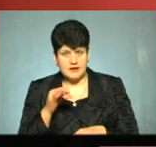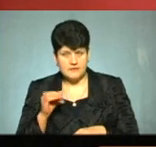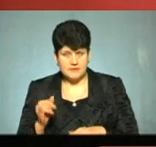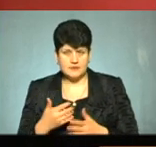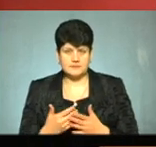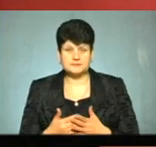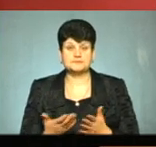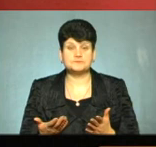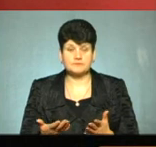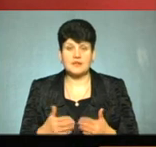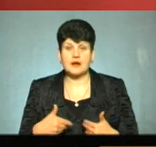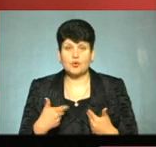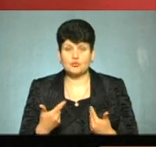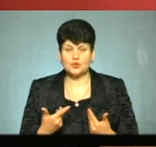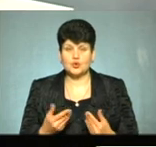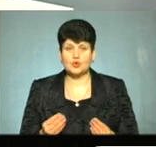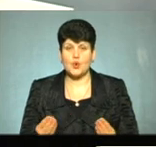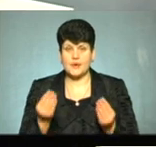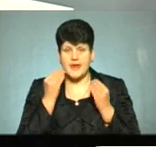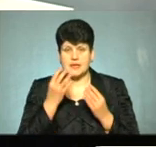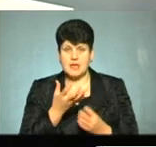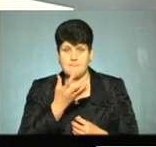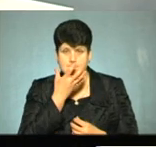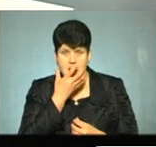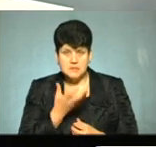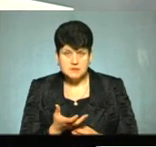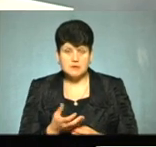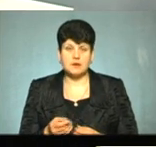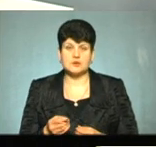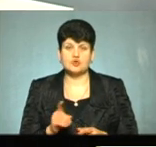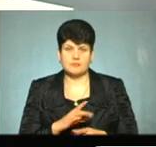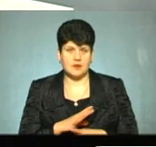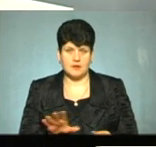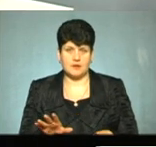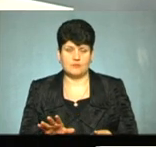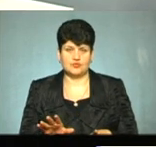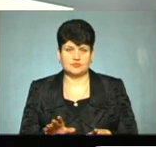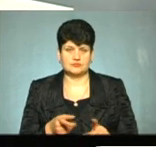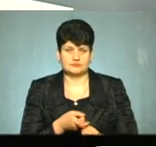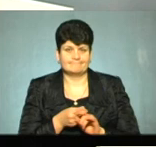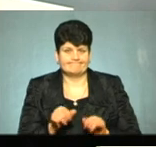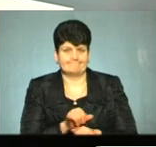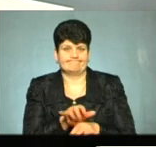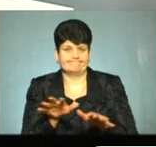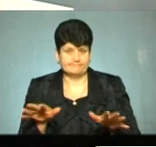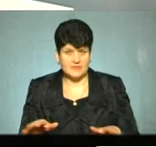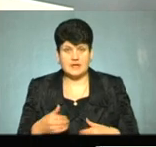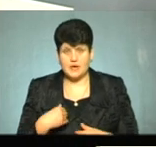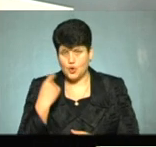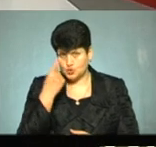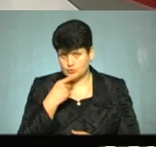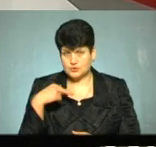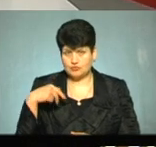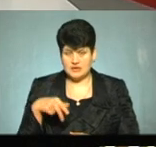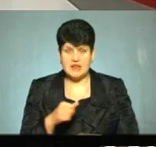ГРВІ, чи будь-який вірус, рекомендують одягати маски, тобто, щоб не ставити під ризик оточення. Я